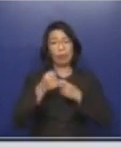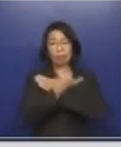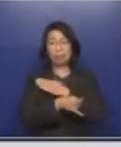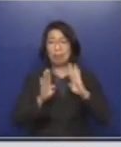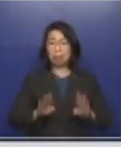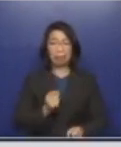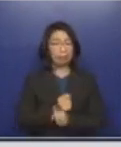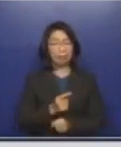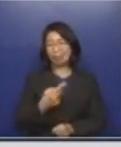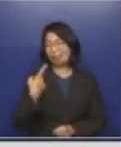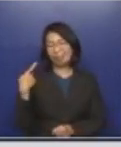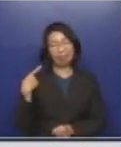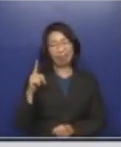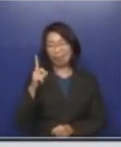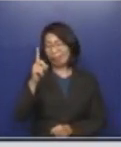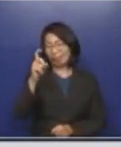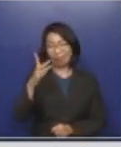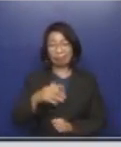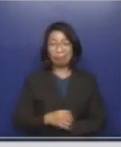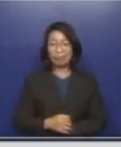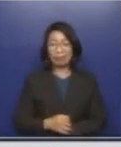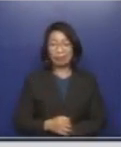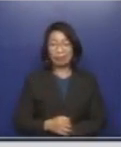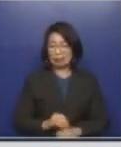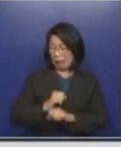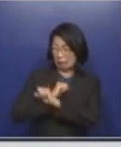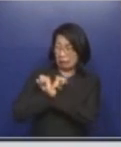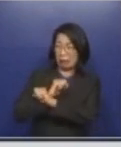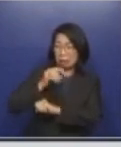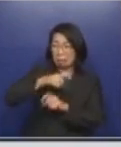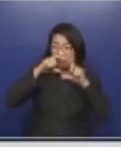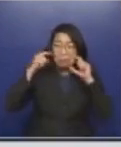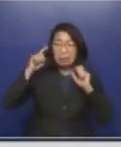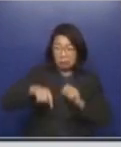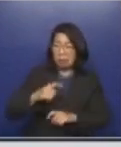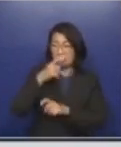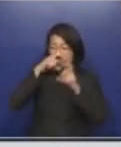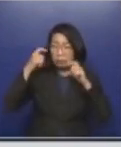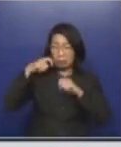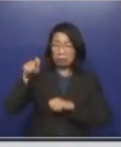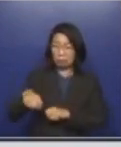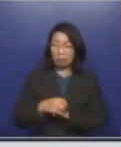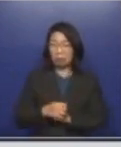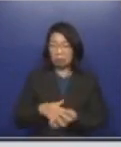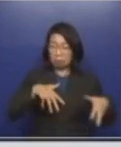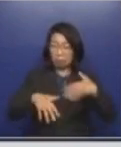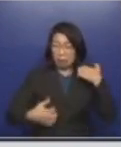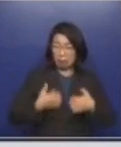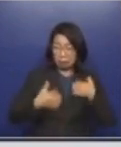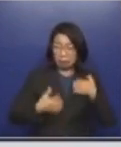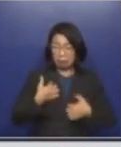ปไม่ได้แน่ท่านเอาแต่กาดอย่าตกเอาแต่ดูแลเกี่ยวกับเรื่องชาวบ้านเดือดร้